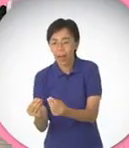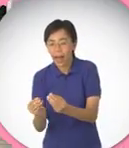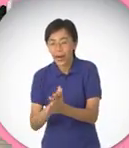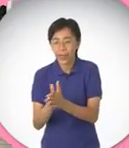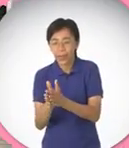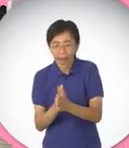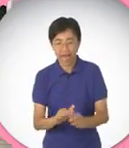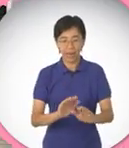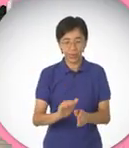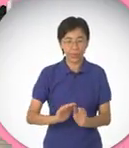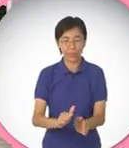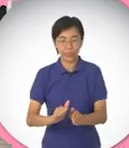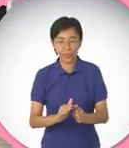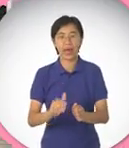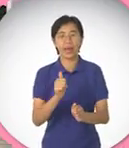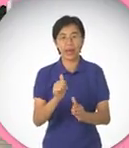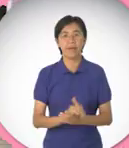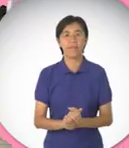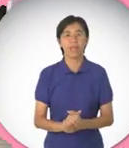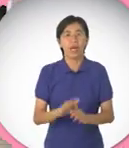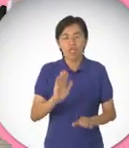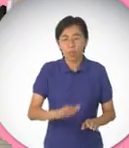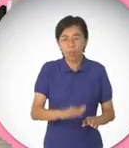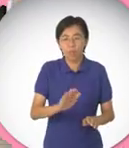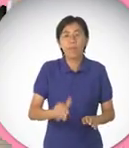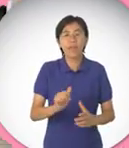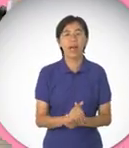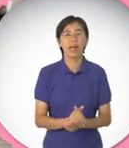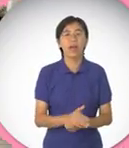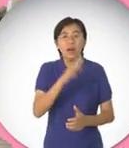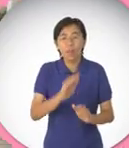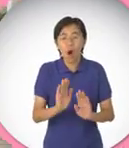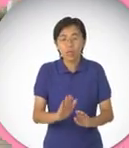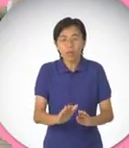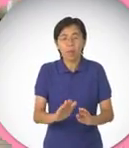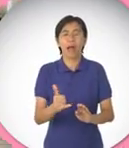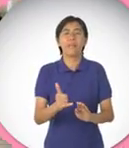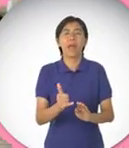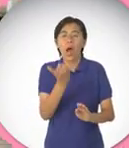ไม่เรียบตบเพราะลงหน่อยก็ได้เพราะบางทีเวลาที่เราพักไว้เนี่ยมันอาจจะมีฟองอากาศ